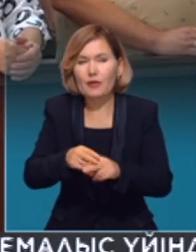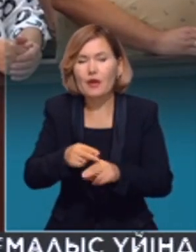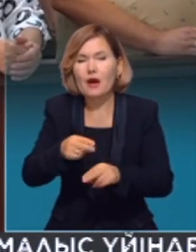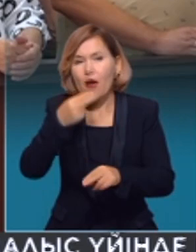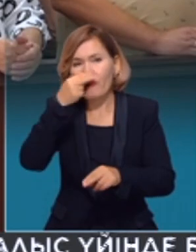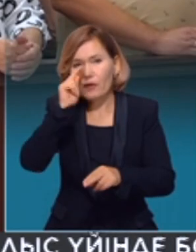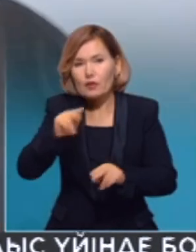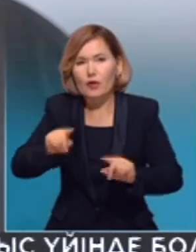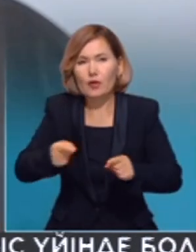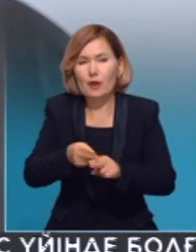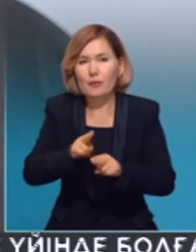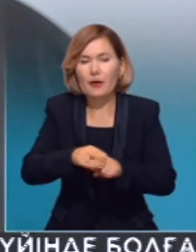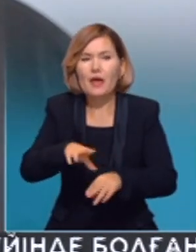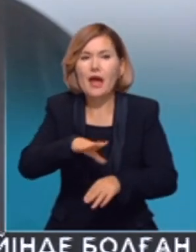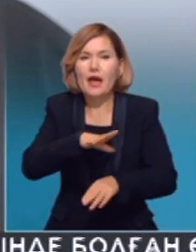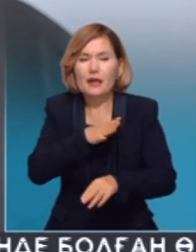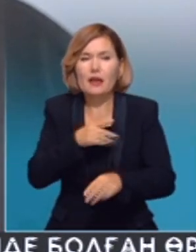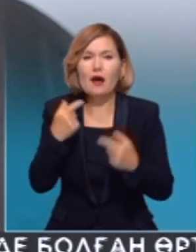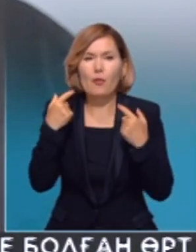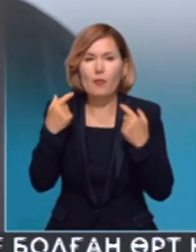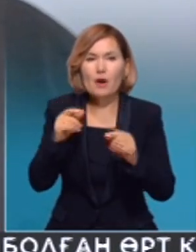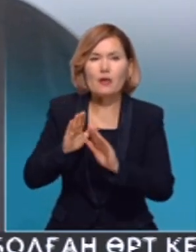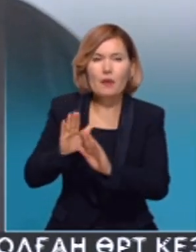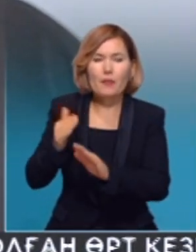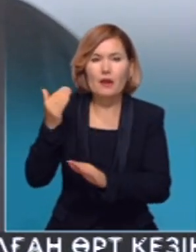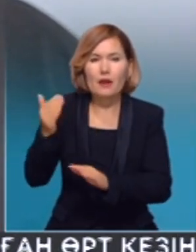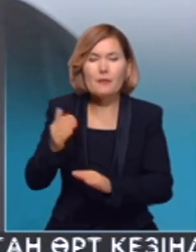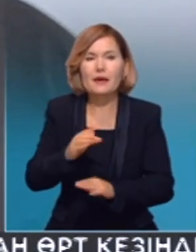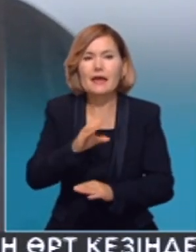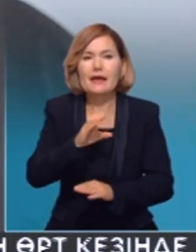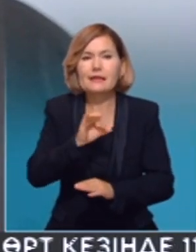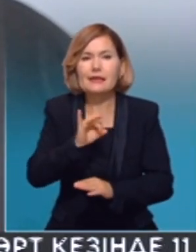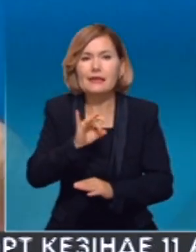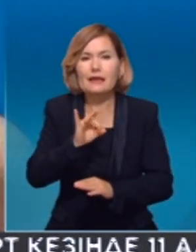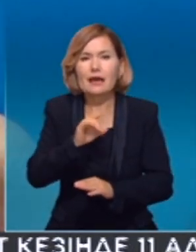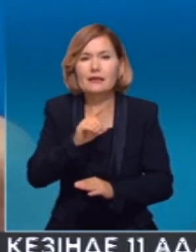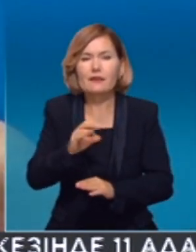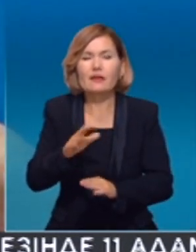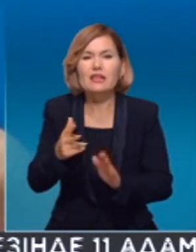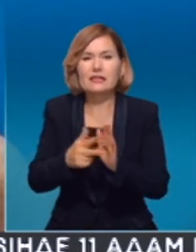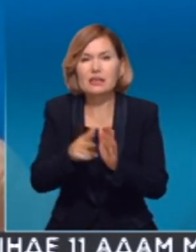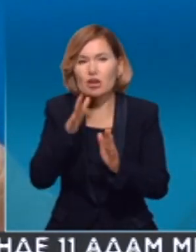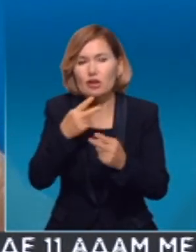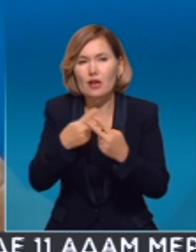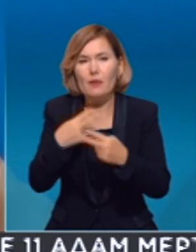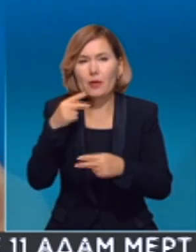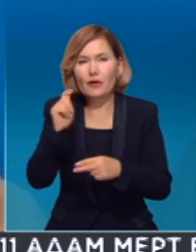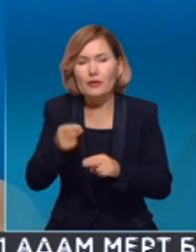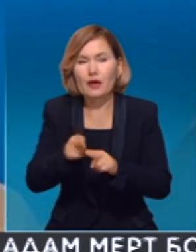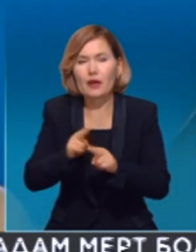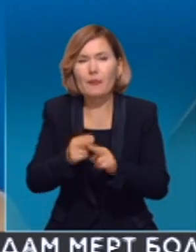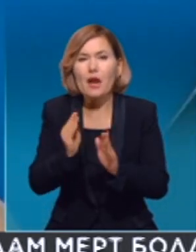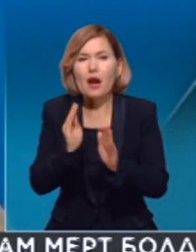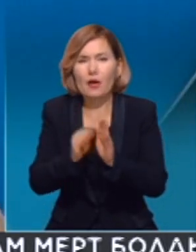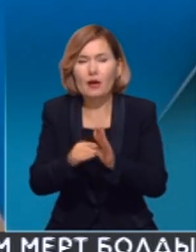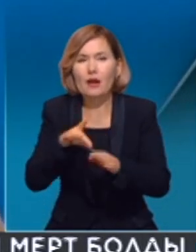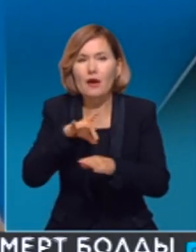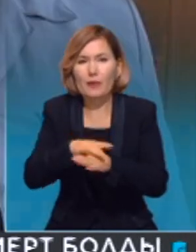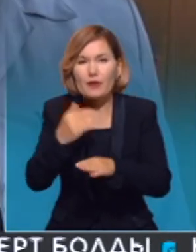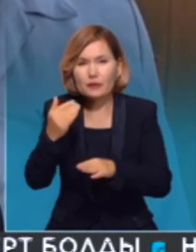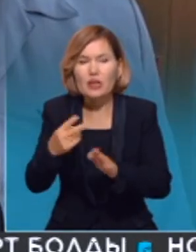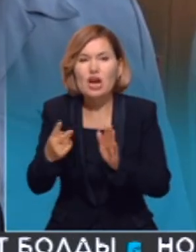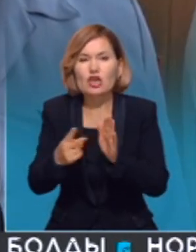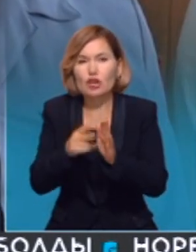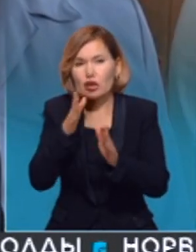деп таныды. Экс-генералдың орынбасары болған полковник Дамир Сиразидимов 8 жылға, ал оларға пара берген кәсіпкер Евгений